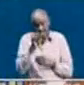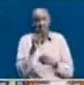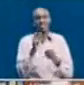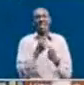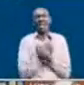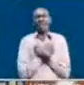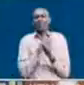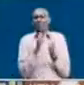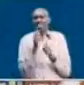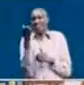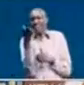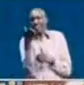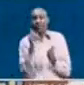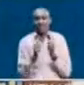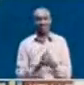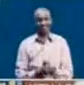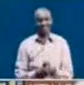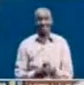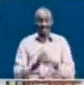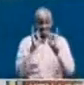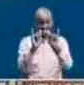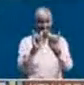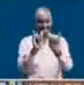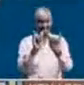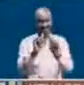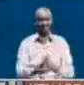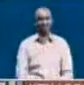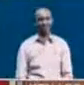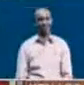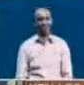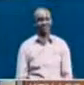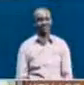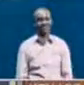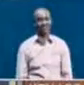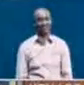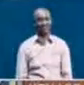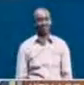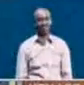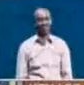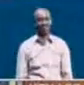mapenzi nani usende mbali